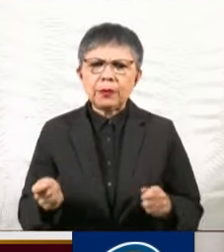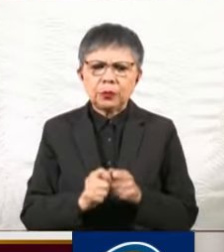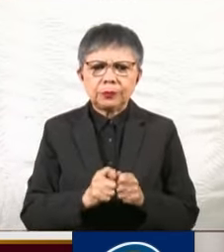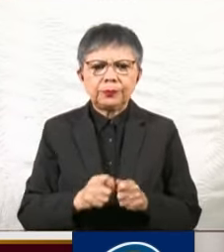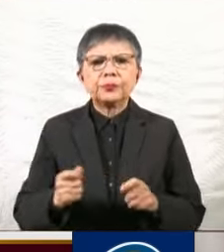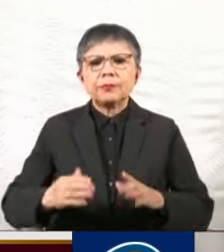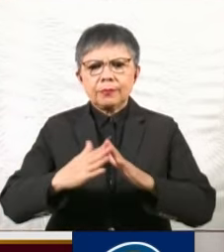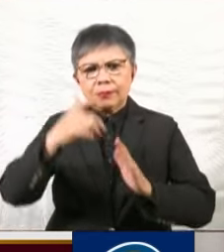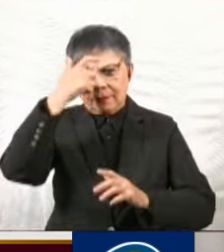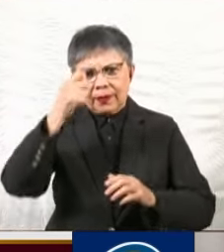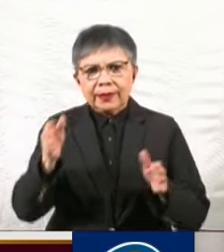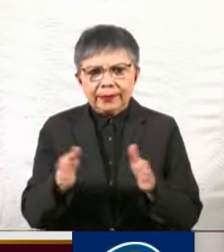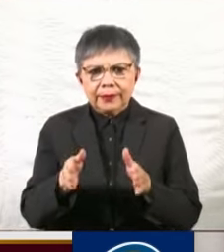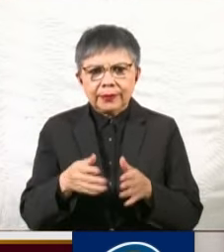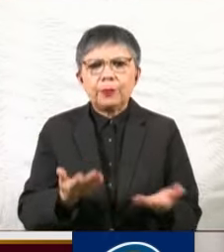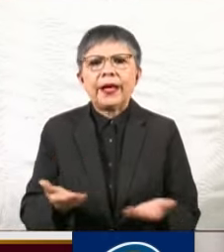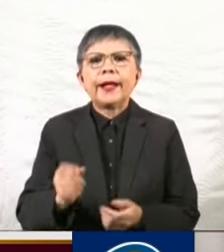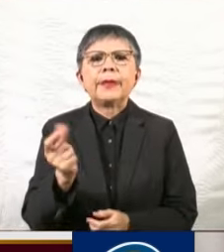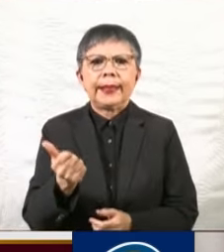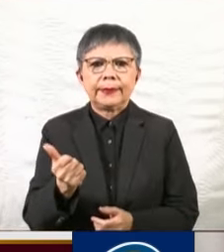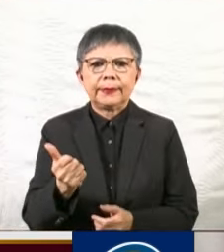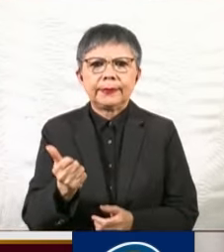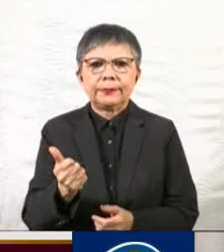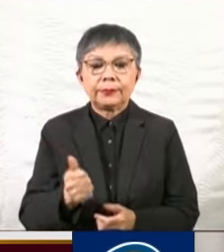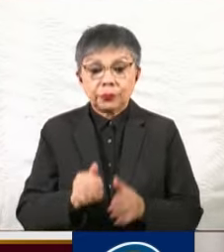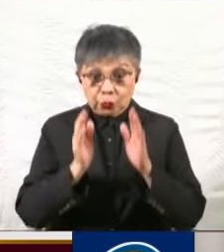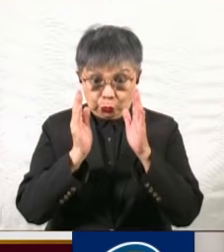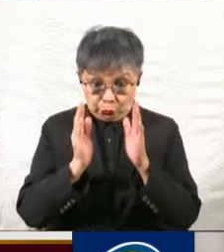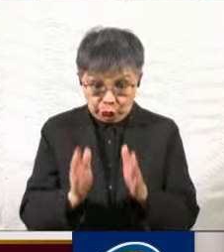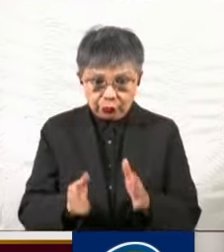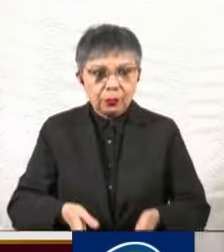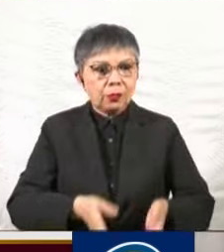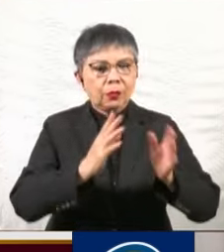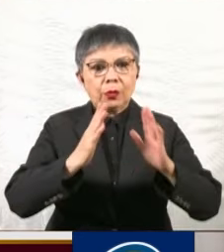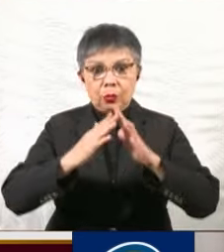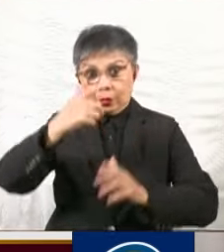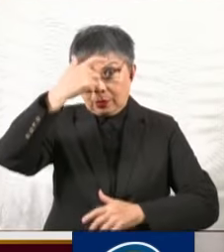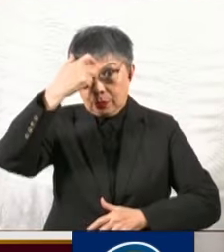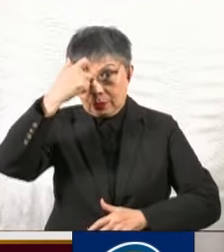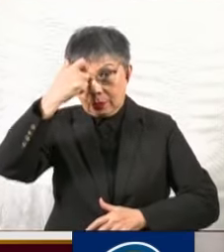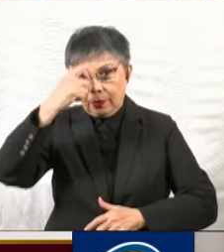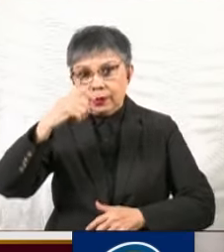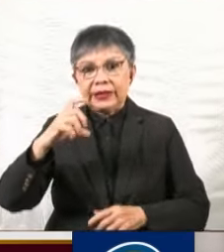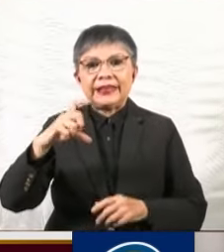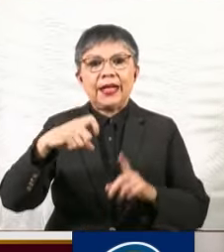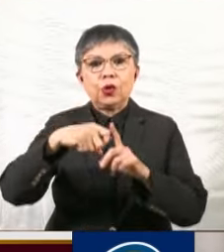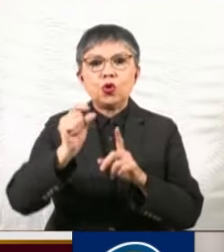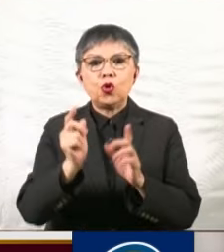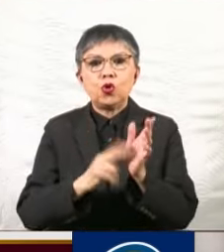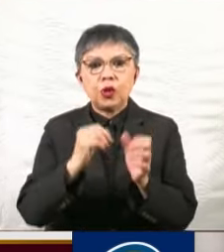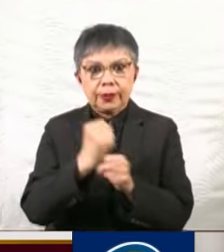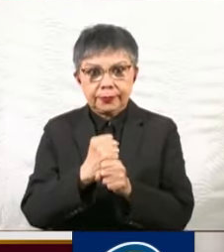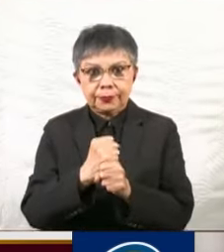Puskesmas yang ada memberikan pelayanan yang lebih baik dan secara khusus saya akan membangun rumah sakit yang ada di Cakung karena